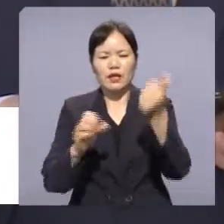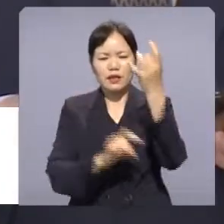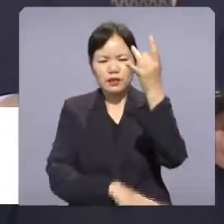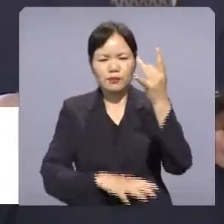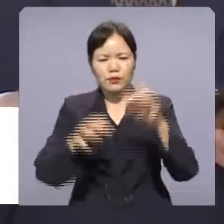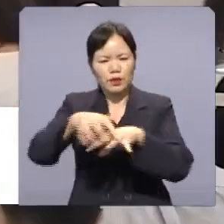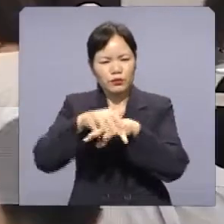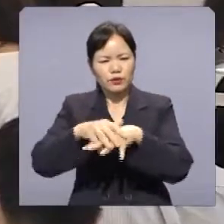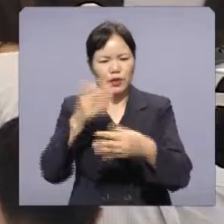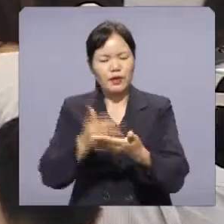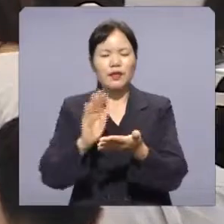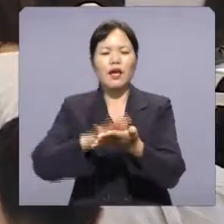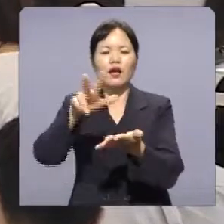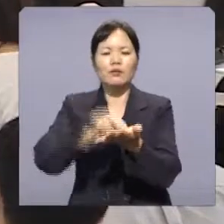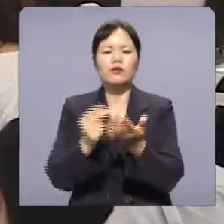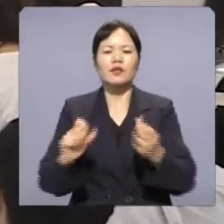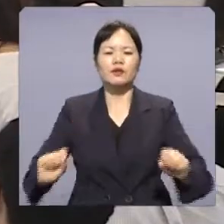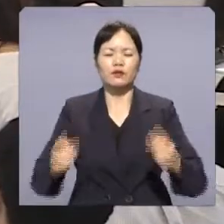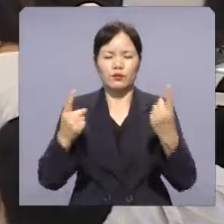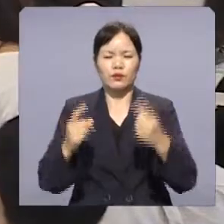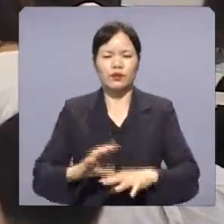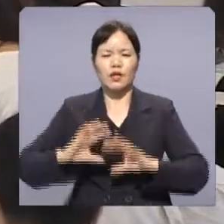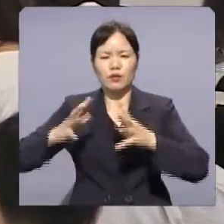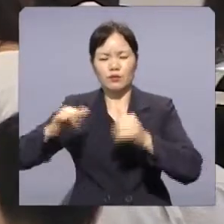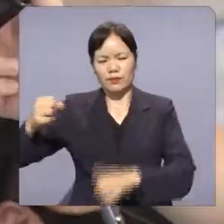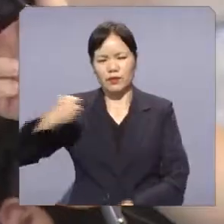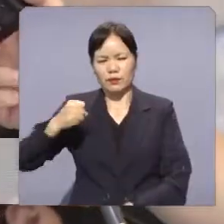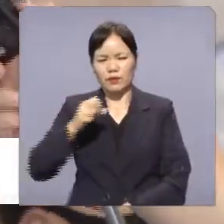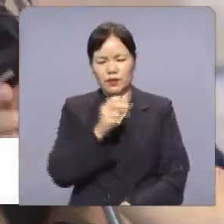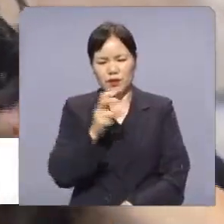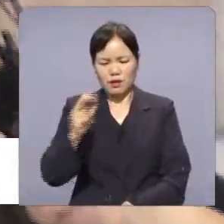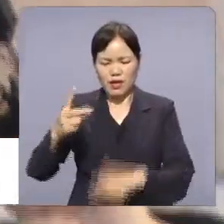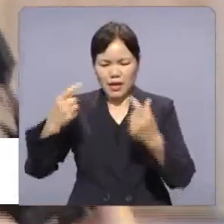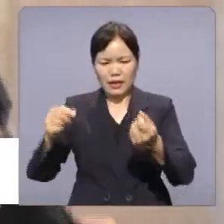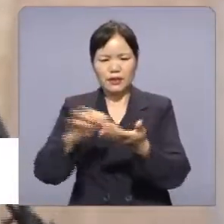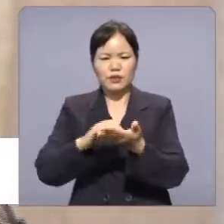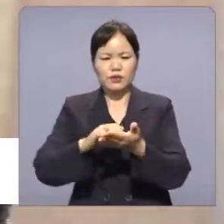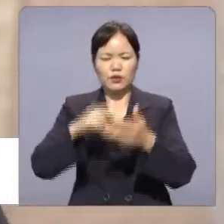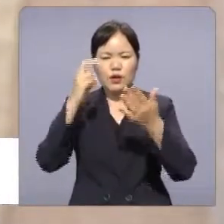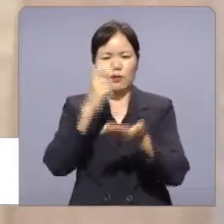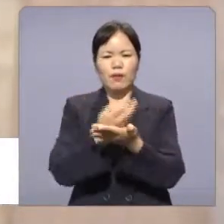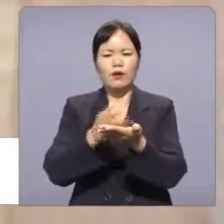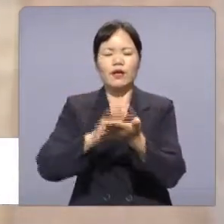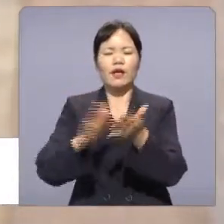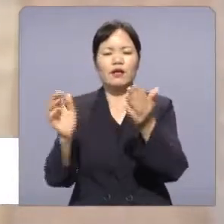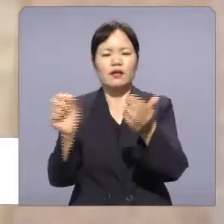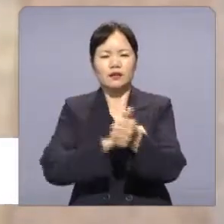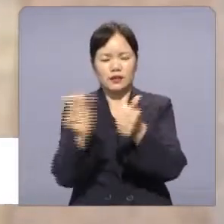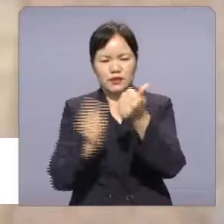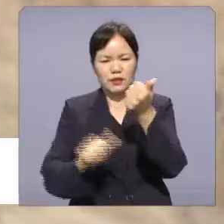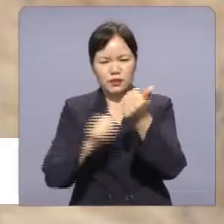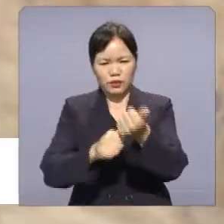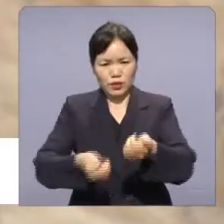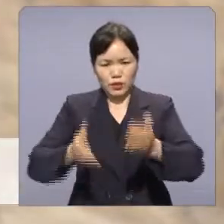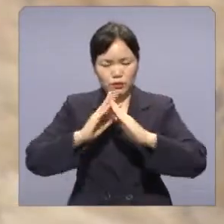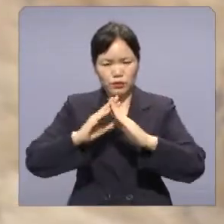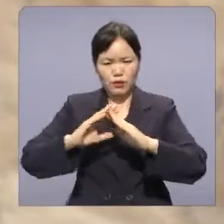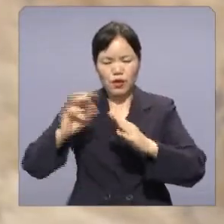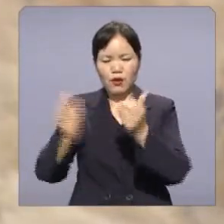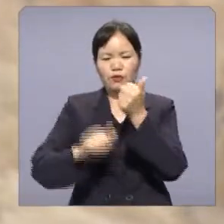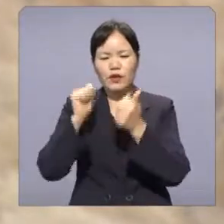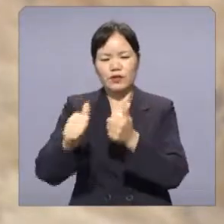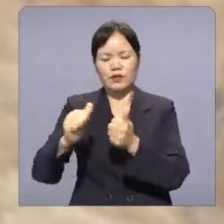관련해서도 함께 앞서 국민의힘은 여야 동수로 사개특위를 구성하고 위원장은 국민의힘이